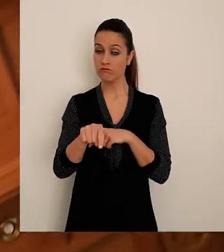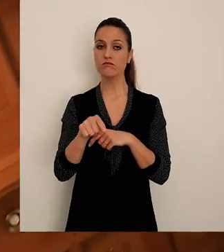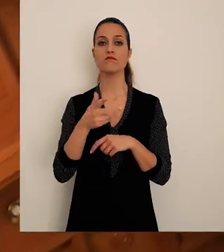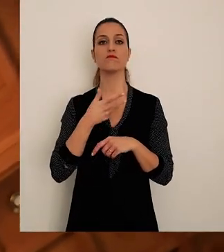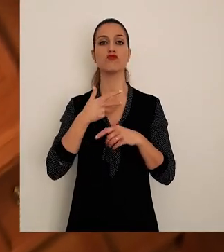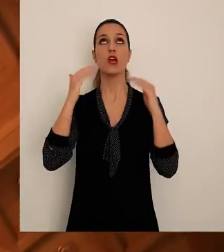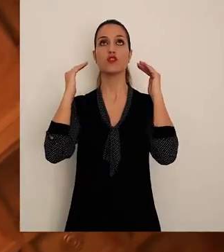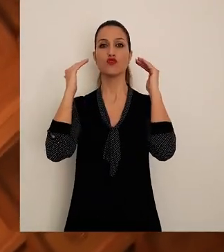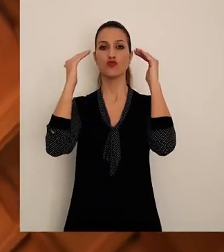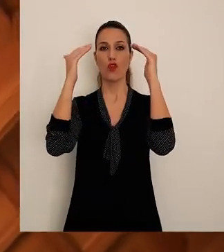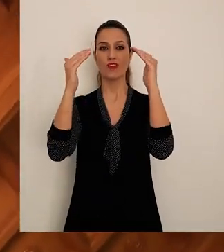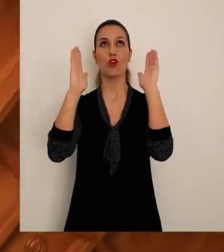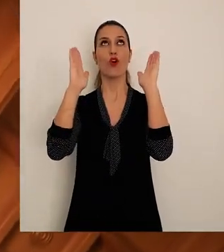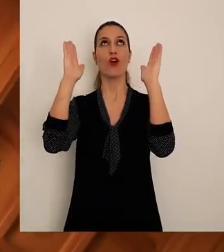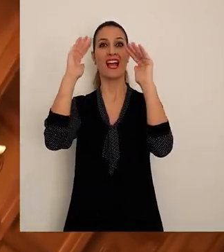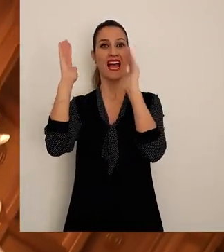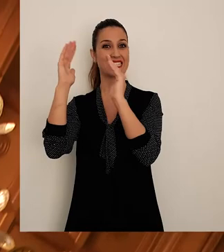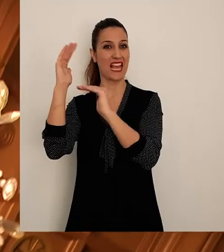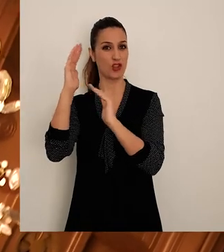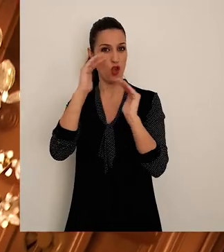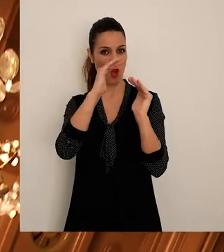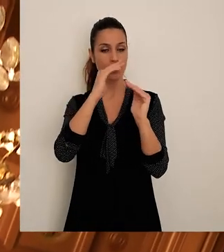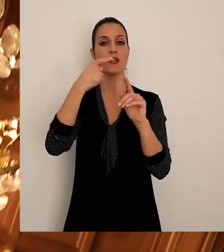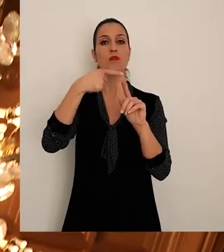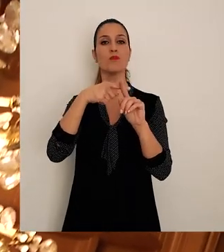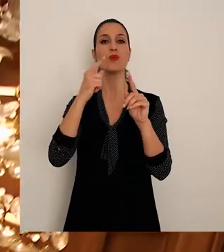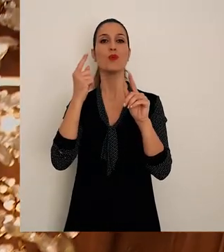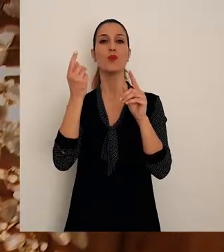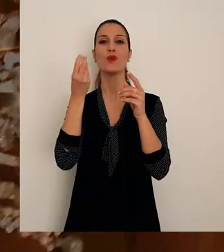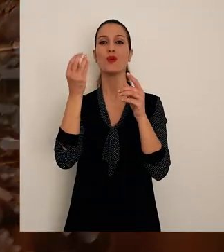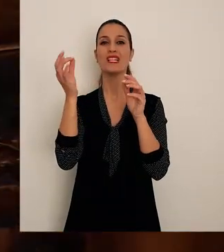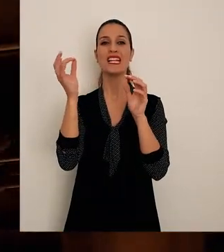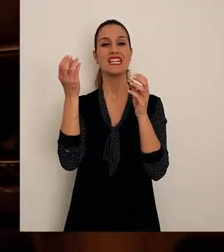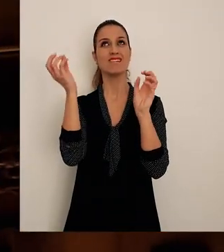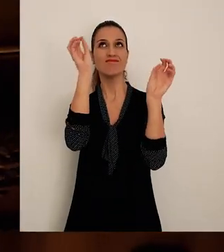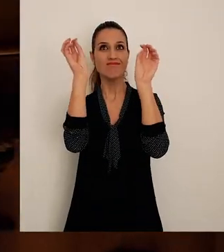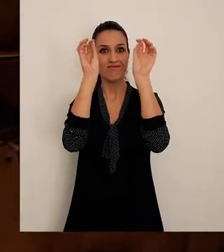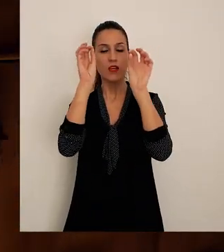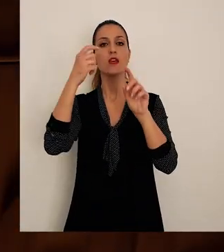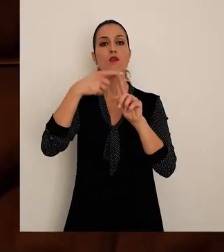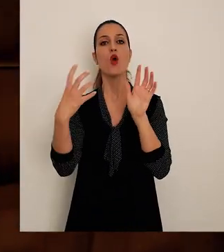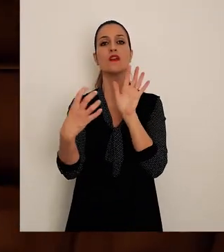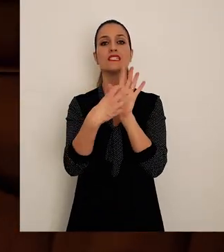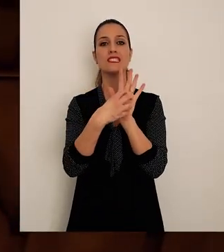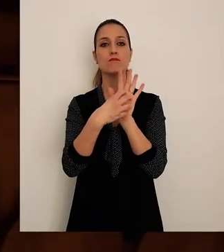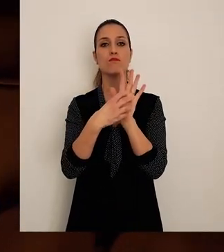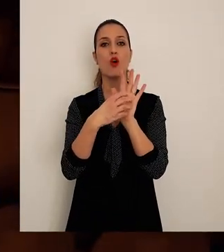Essa è caratterizzata da un soffitto ligneo a cassettoni, arricchito da vari fregi e dal simbolo della provincia di